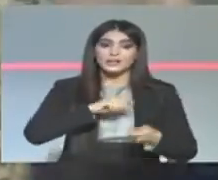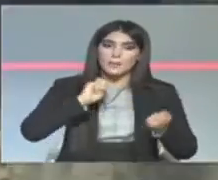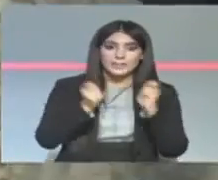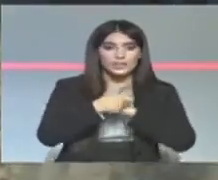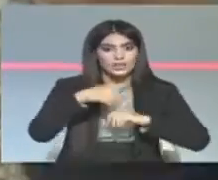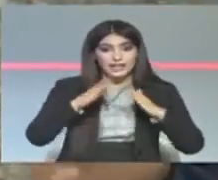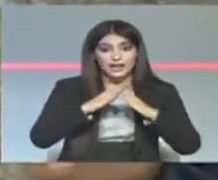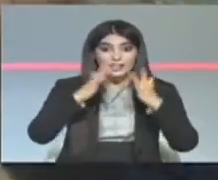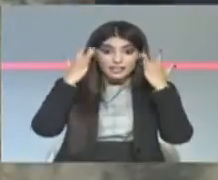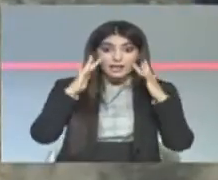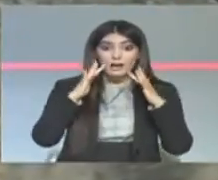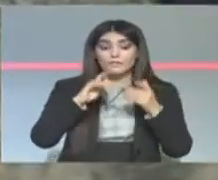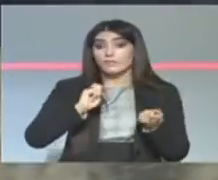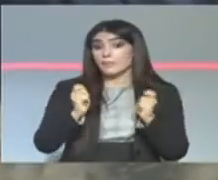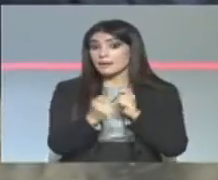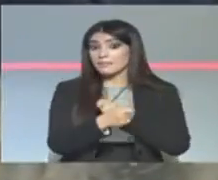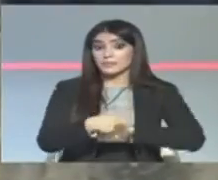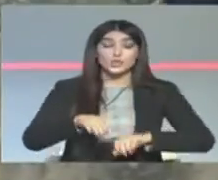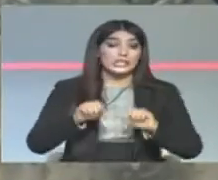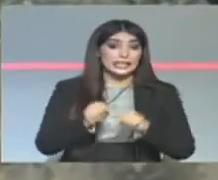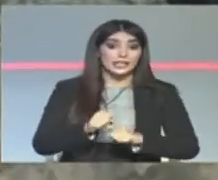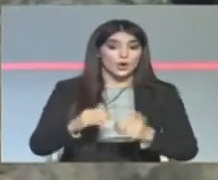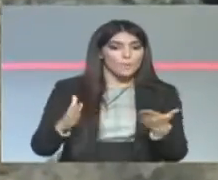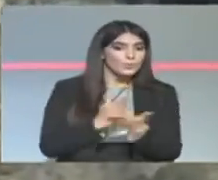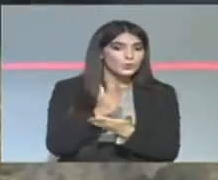دراسات صحيحه ينطلقوا